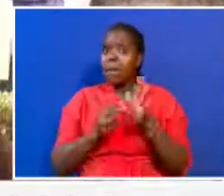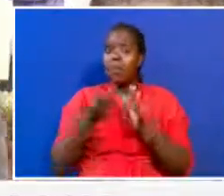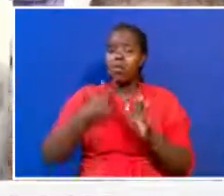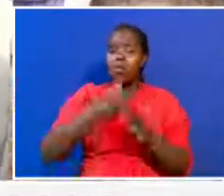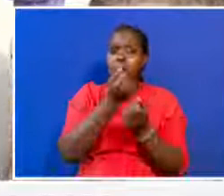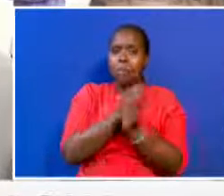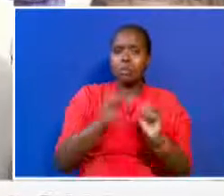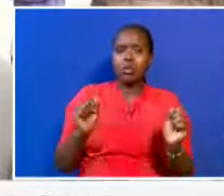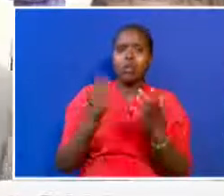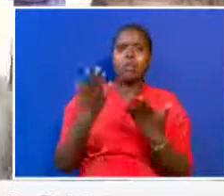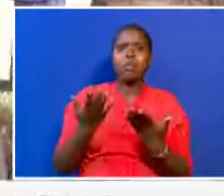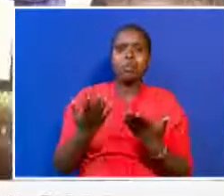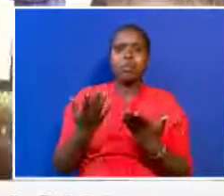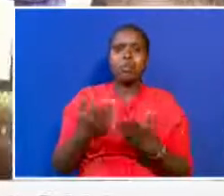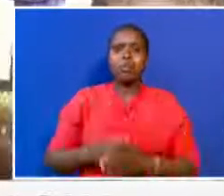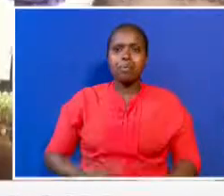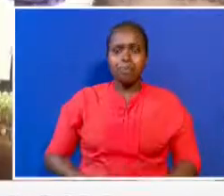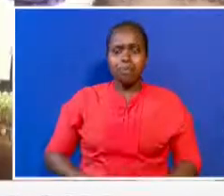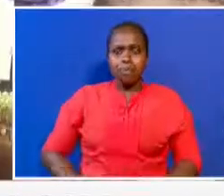fit